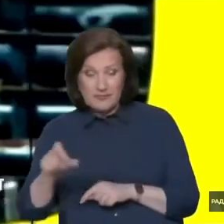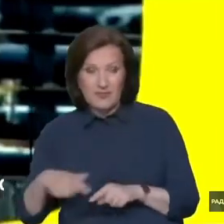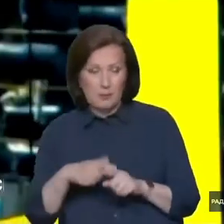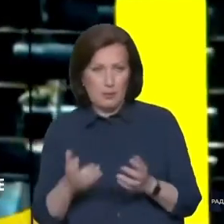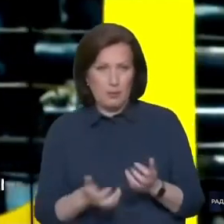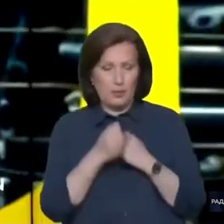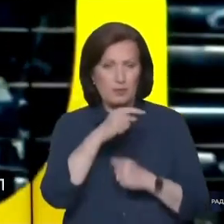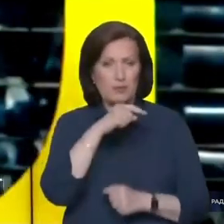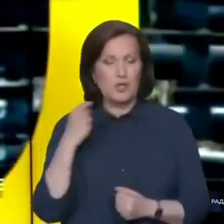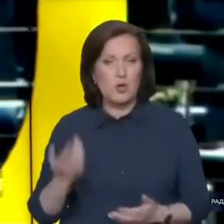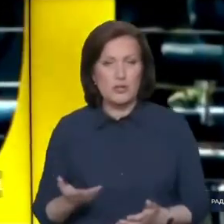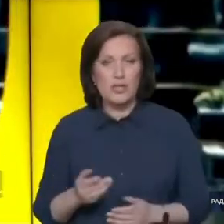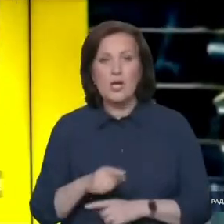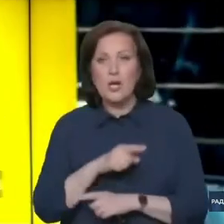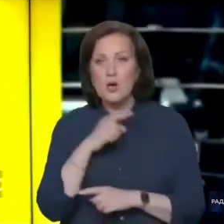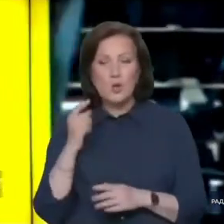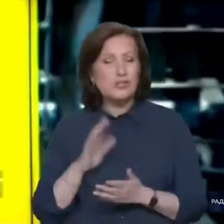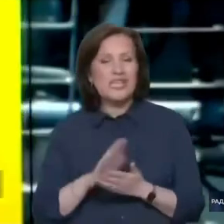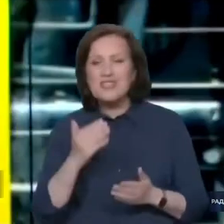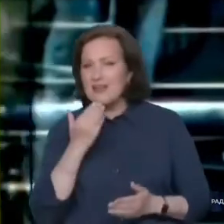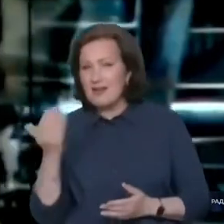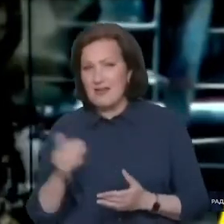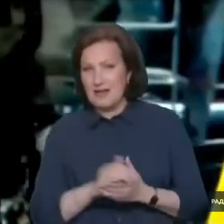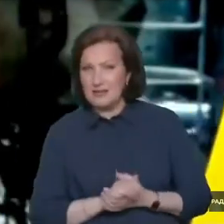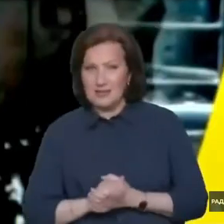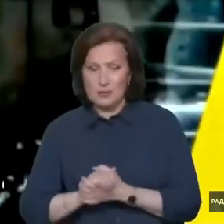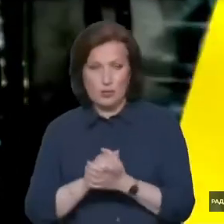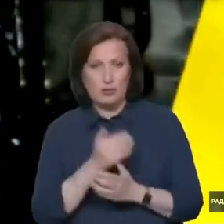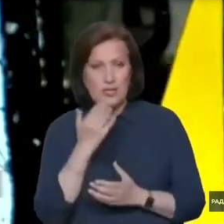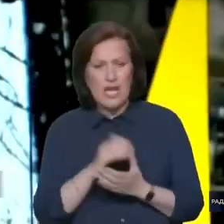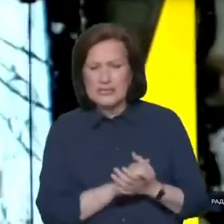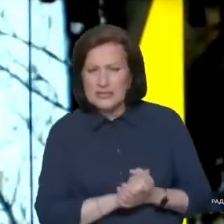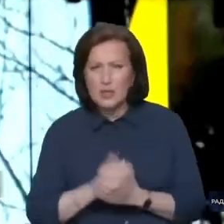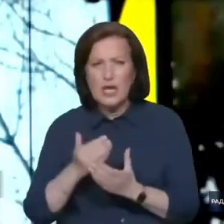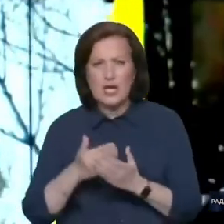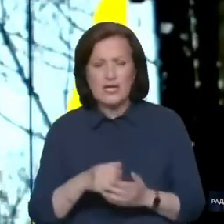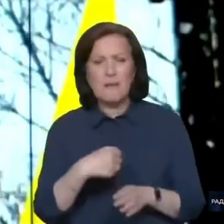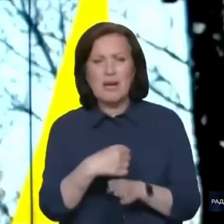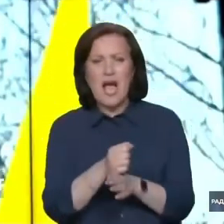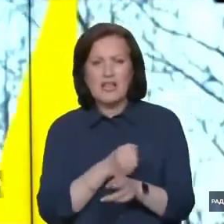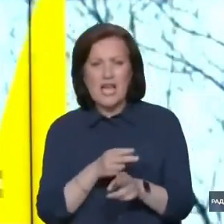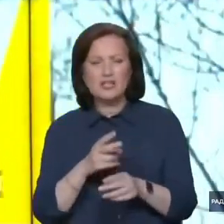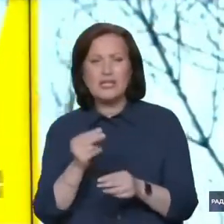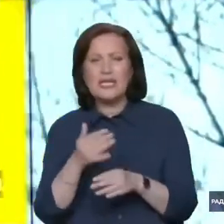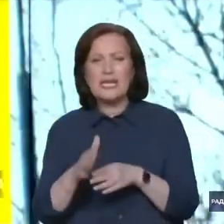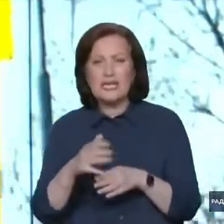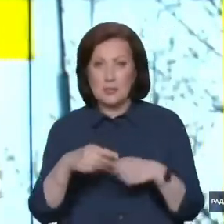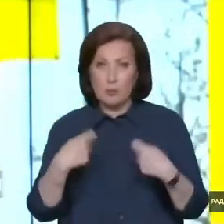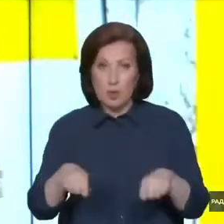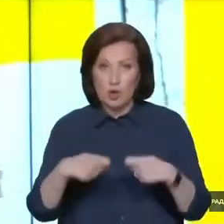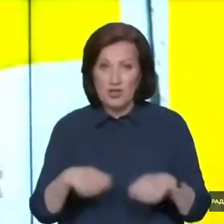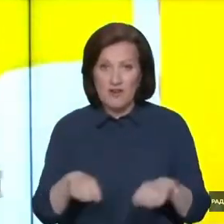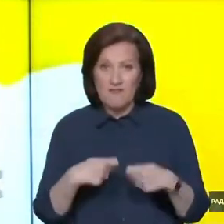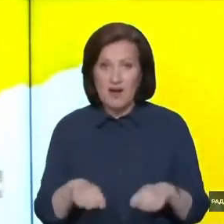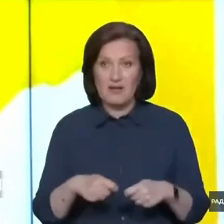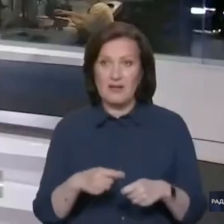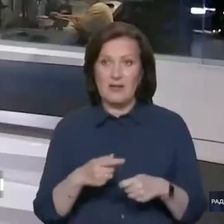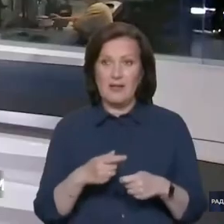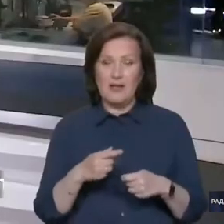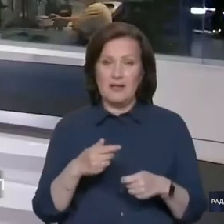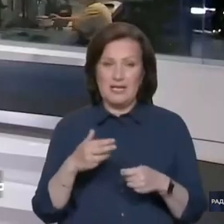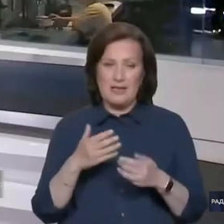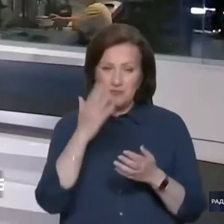повинні підтримувати Росію. Росія не Радянський Союз. Радянський Союз, крім калашникових і кредитів, він продавав ще якусь ліву ідею,